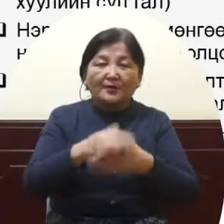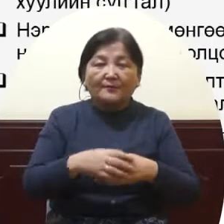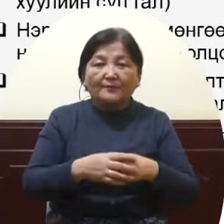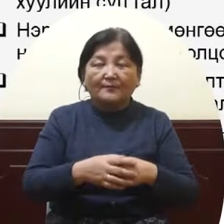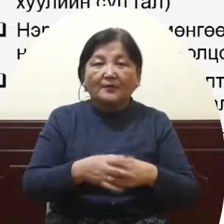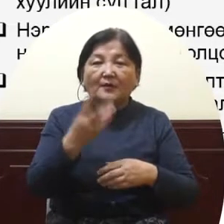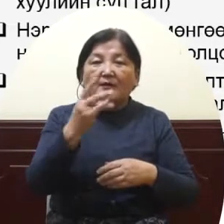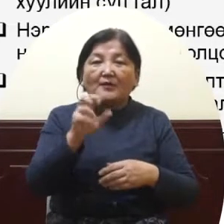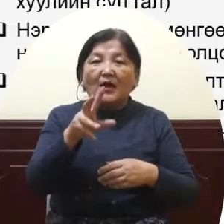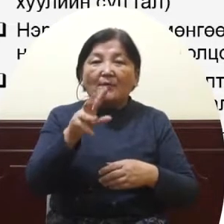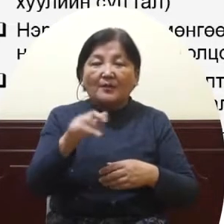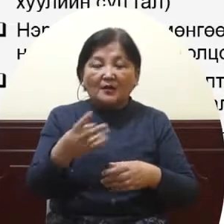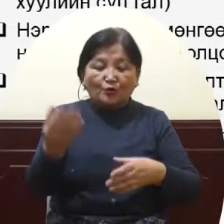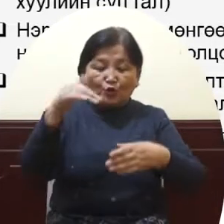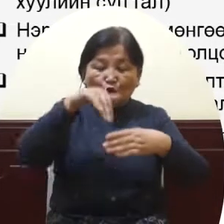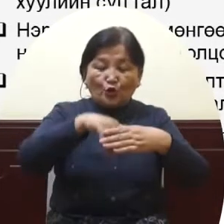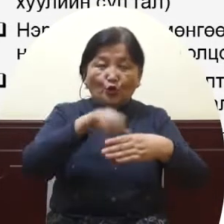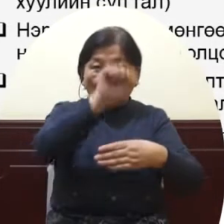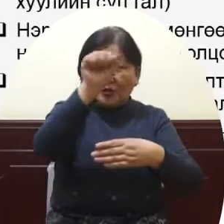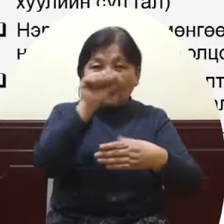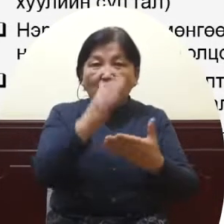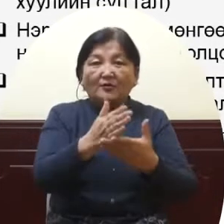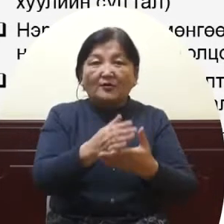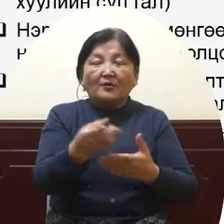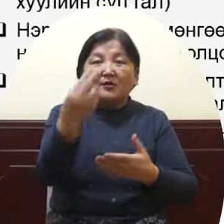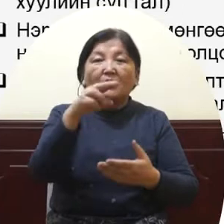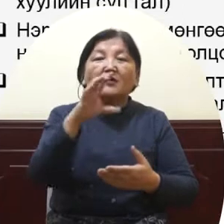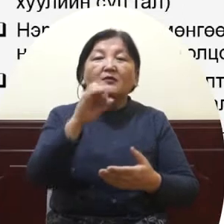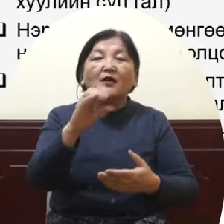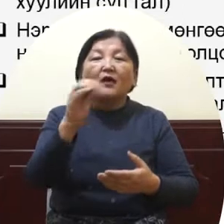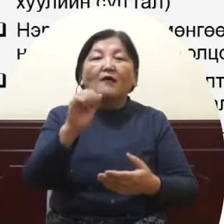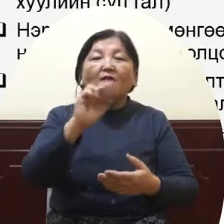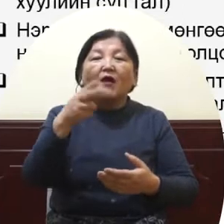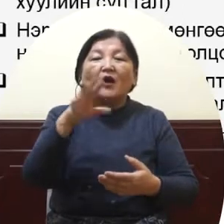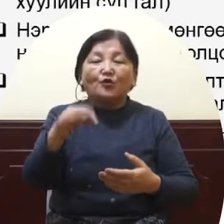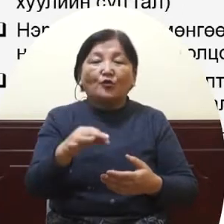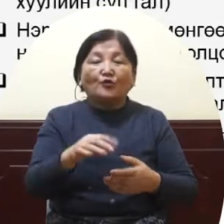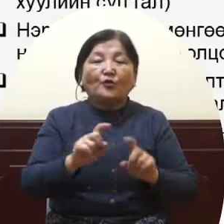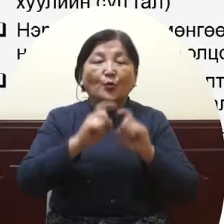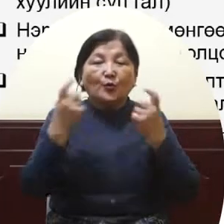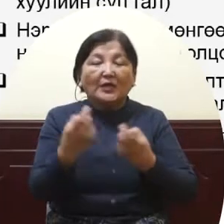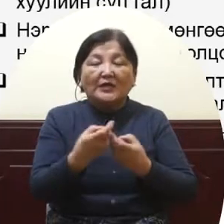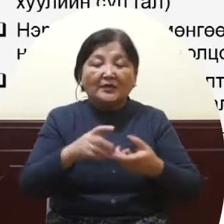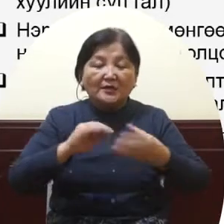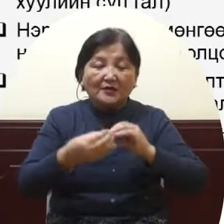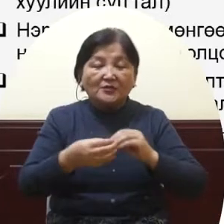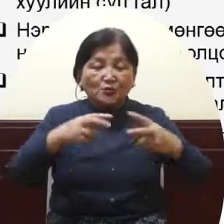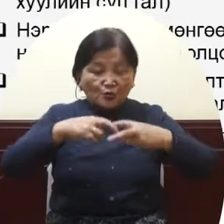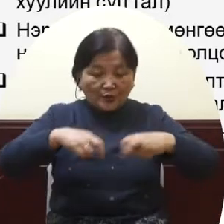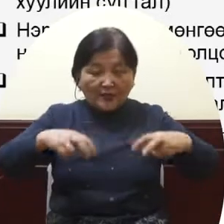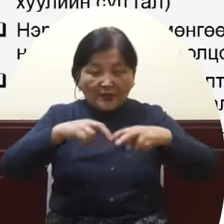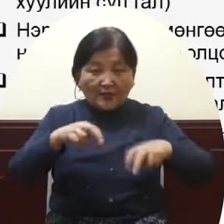асуудал энэ бол 2019 онд дефакто хүрээлэн дээр хийгдсэн судалгаа. Үндсэндээ Монголын улс төрийн намуудад дотоод